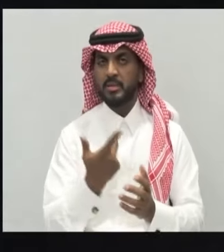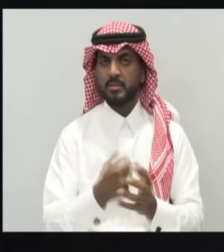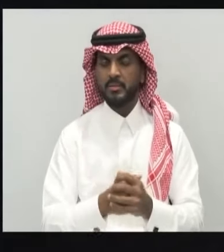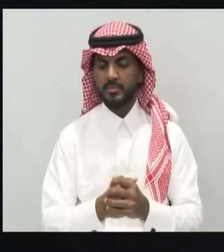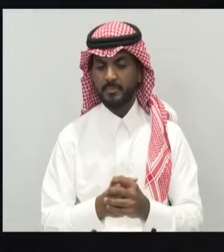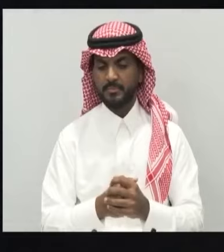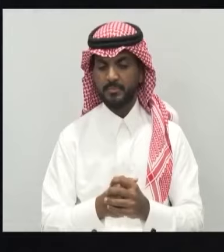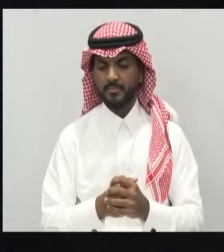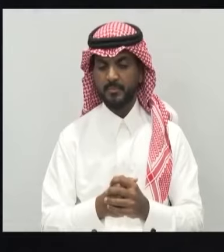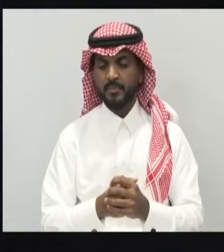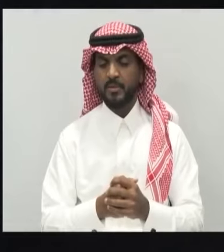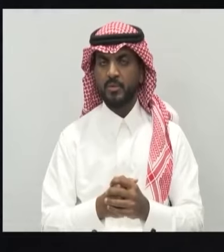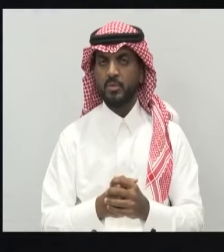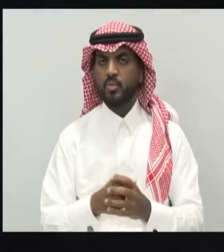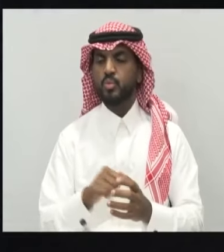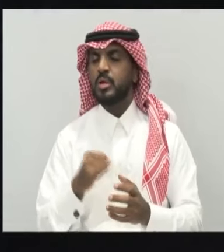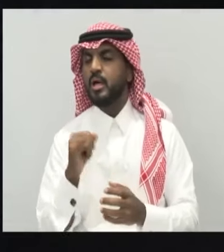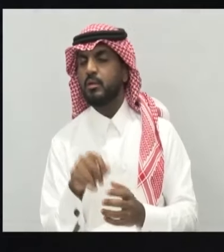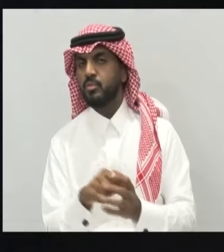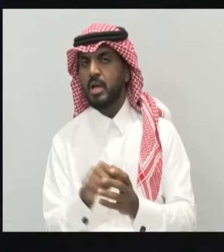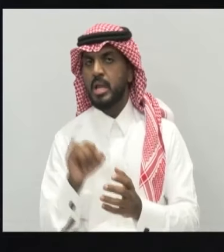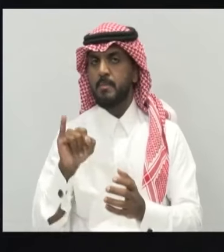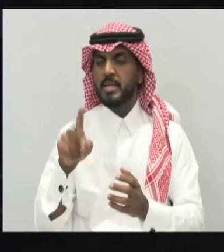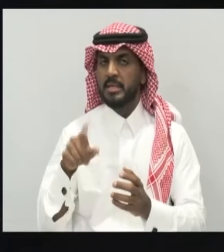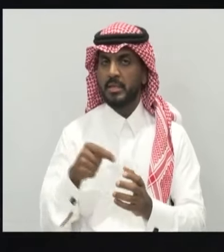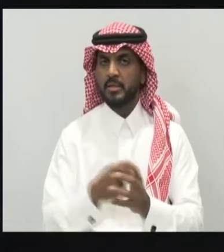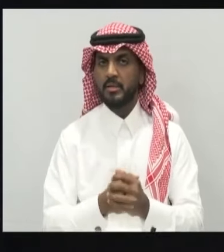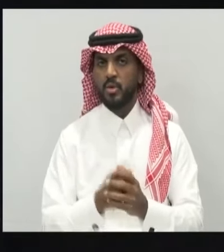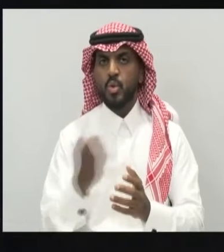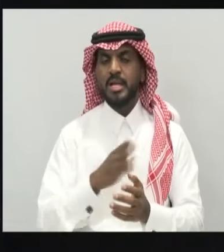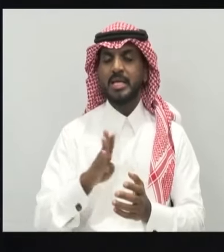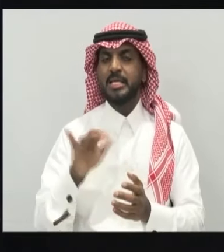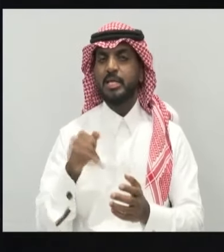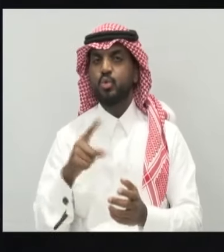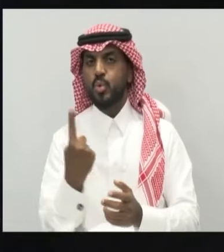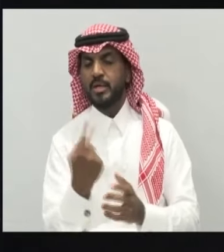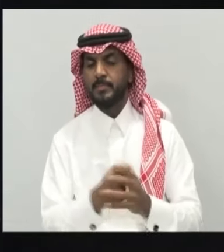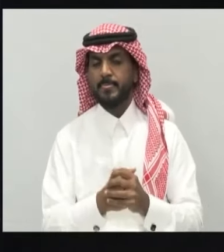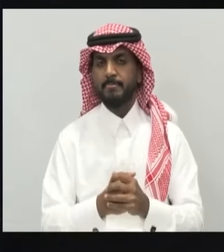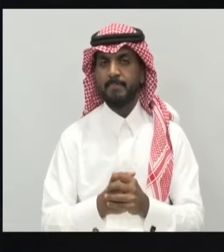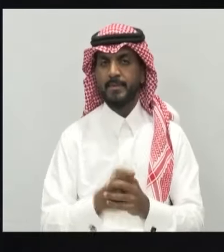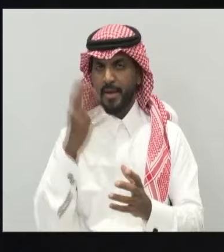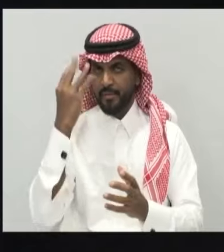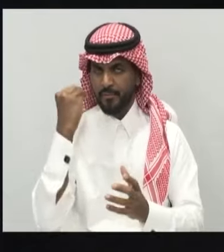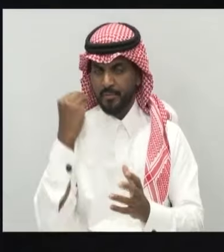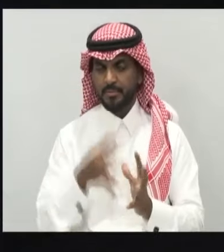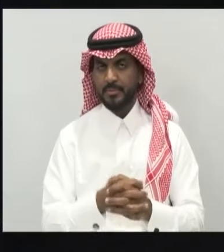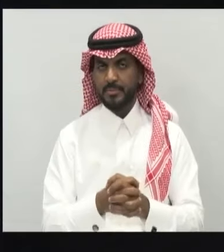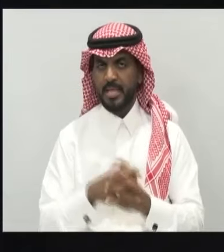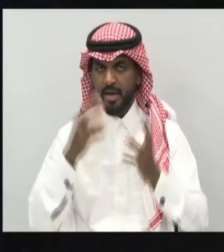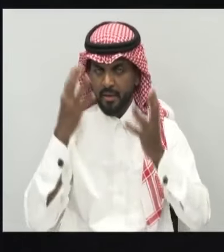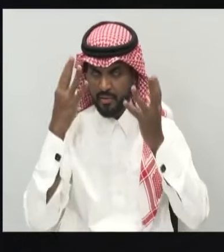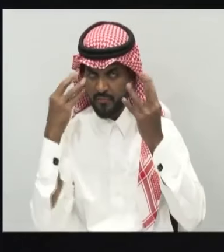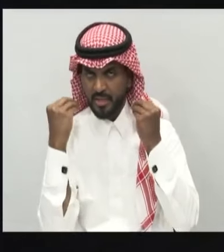نجيب المتر يا ابطال المتر الواحد والكيلو الواحد نحن نعرفه صح ولا لا تعرفنا